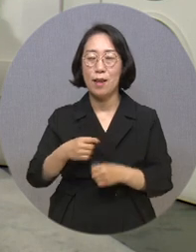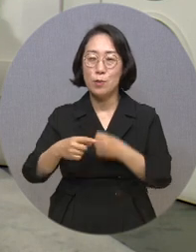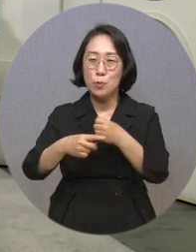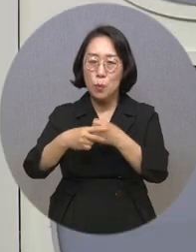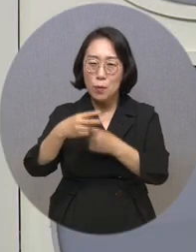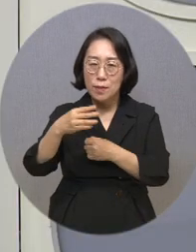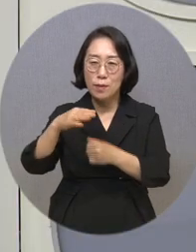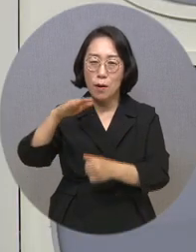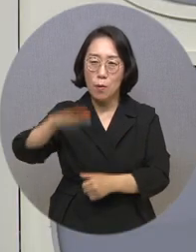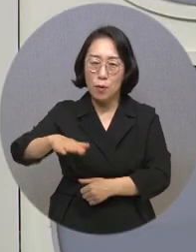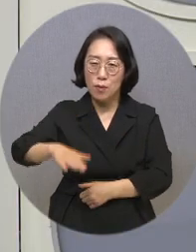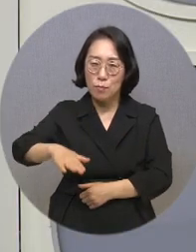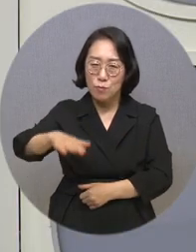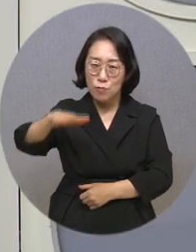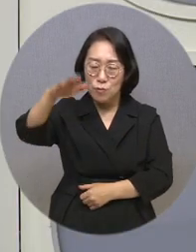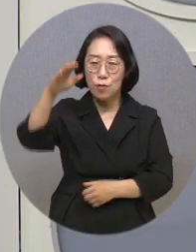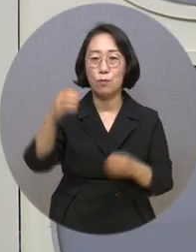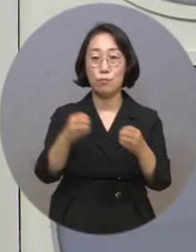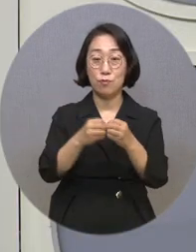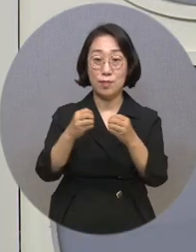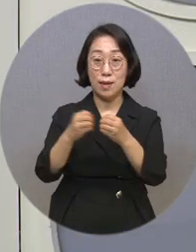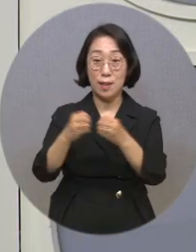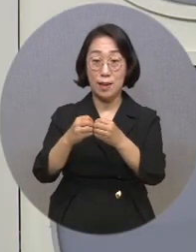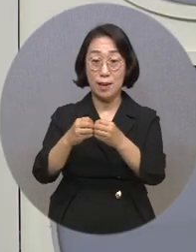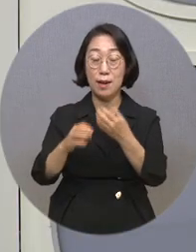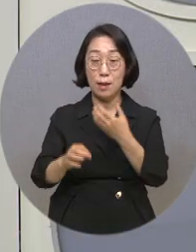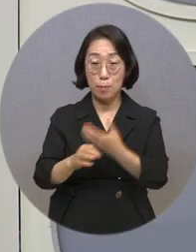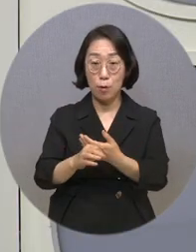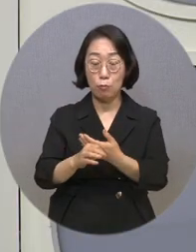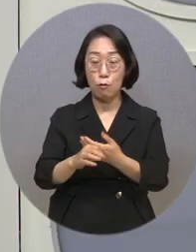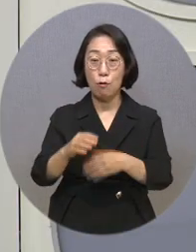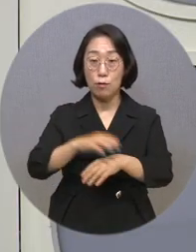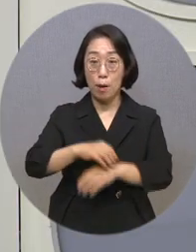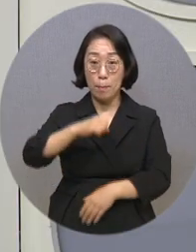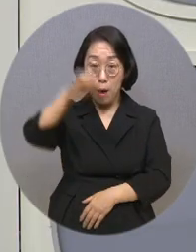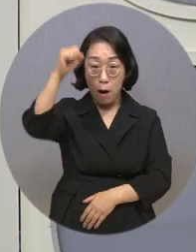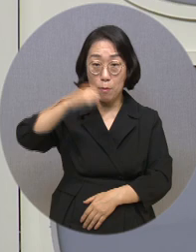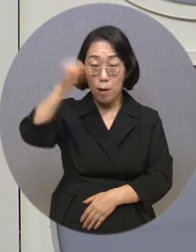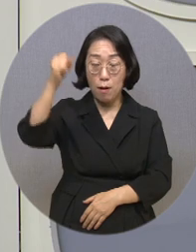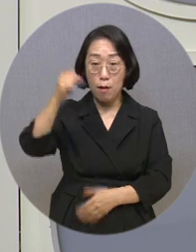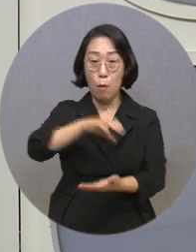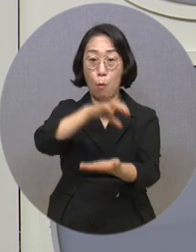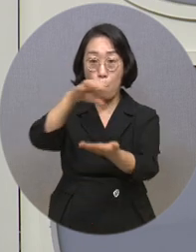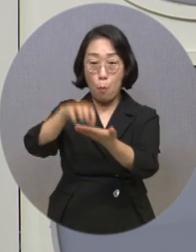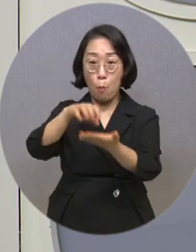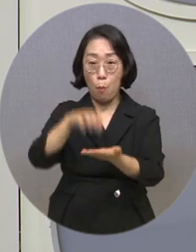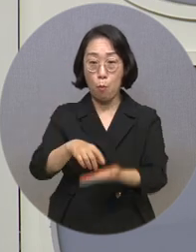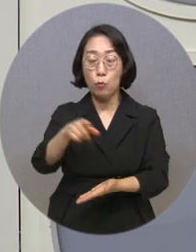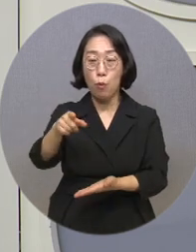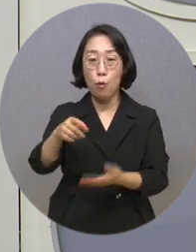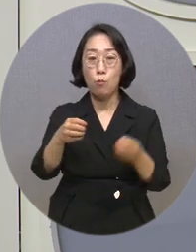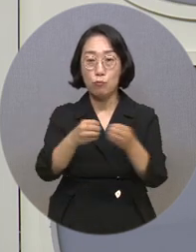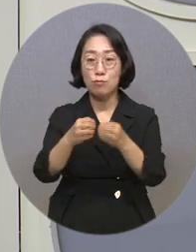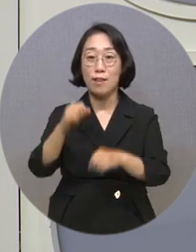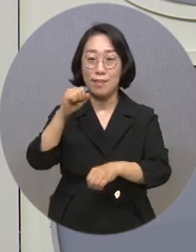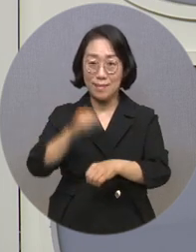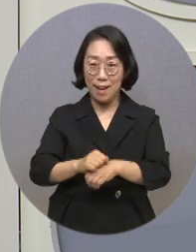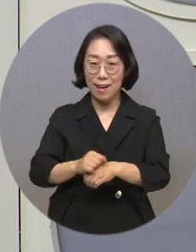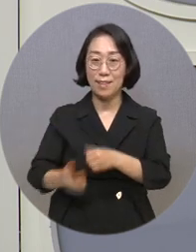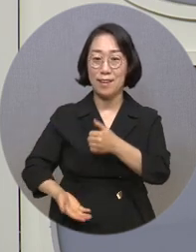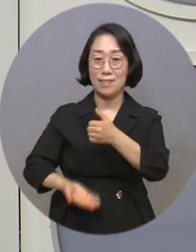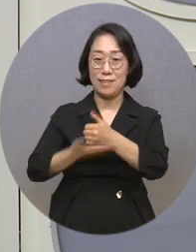때부터 이제 글을 쓰면은 그게 이제 교지에 실리기도 하고, 그래서 선생님이 너 글 잘 쓴다고 하셨어요.